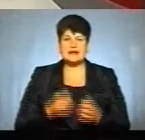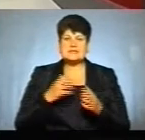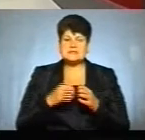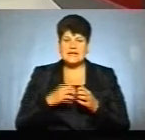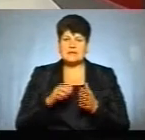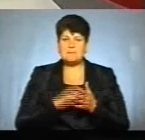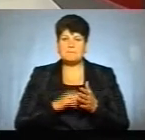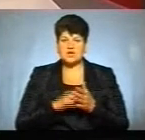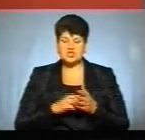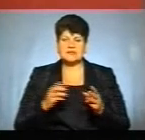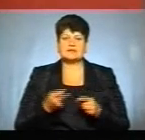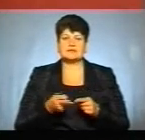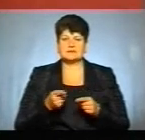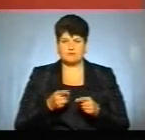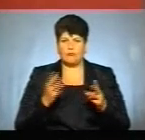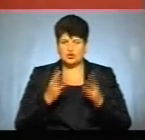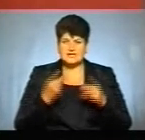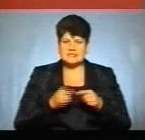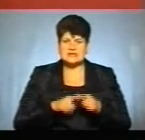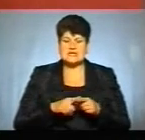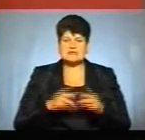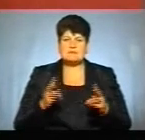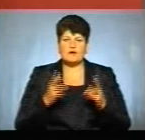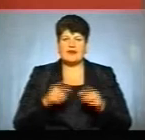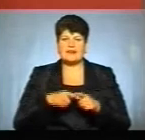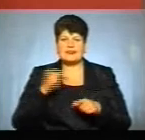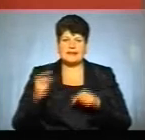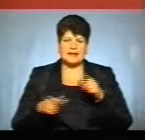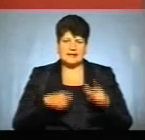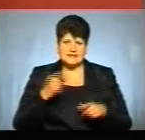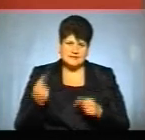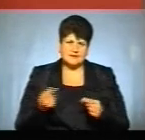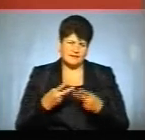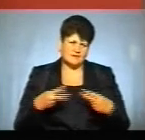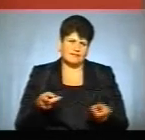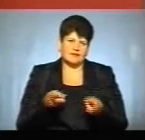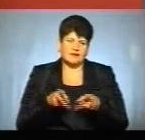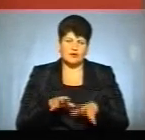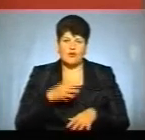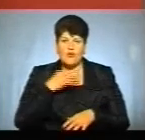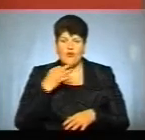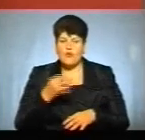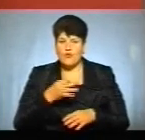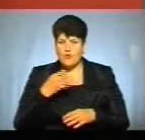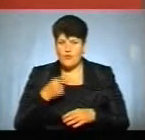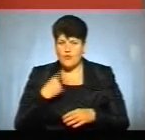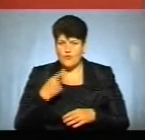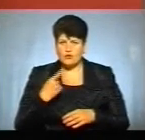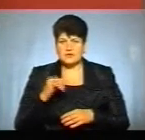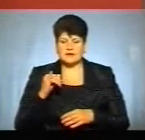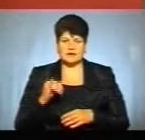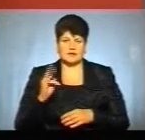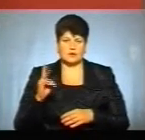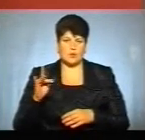в екосистемах спалювання листя та інших природних залишків, зазначає речниця Державної служби з надзвичайних ситуацій в області Ірина